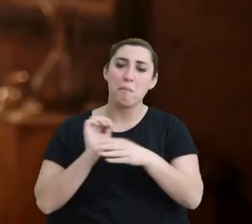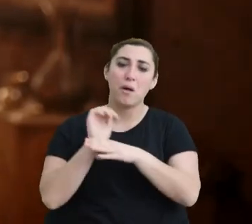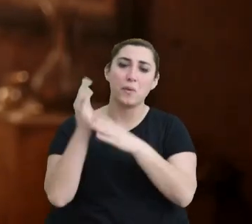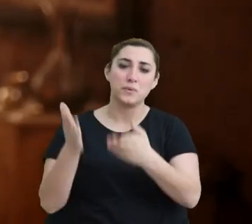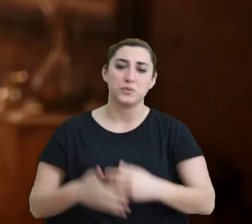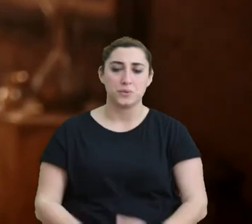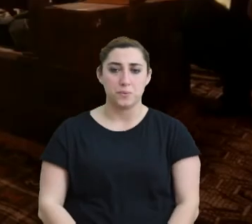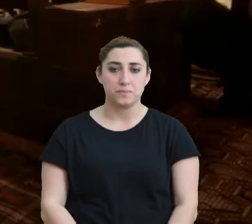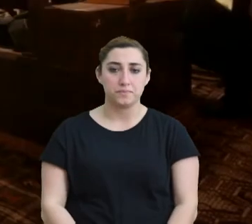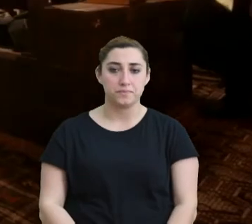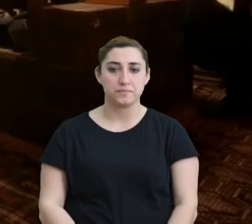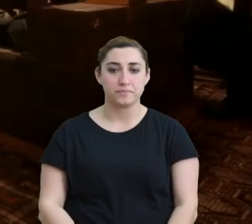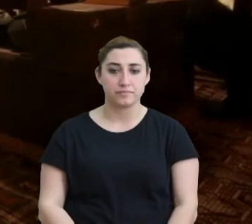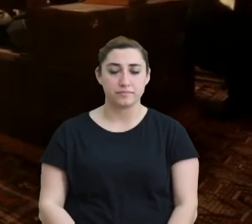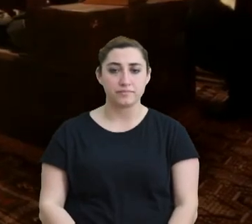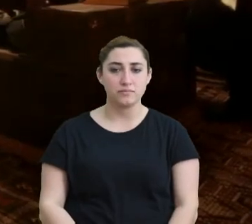yaşar.